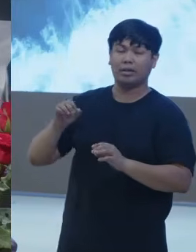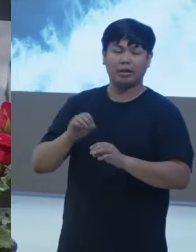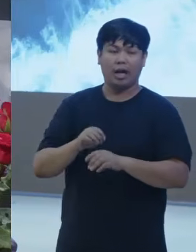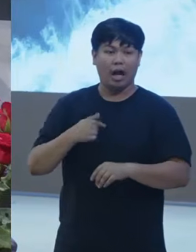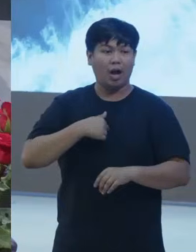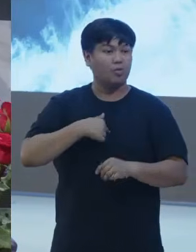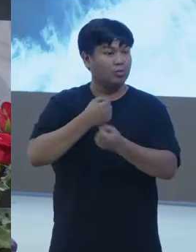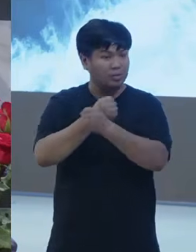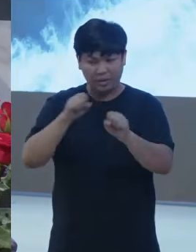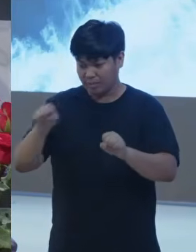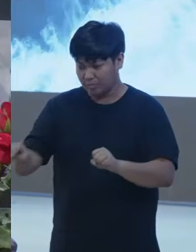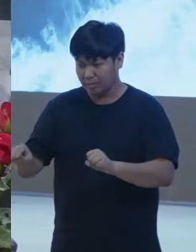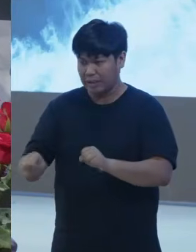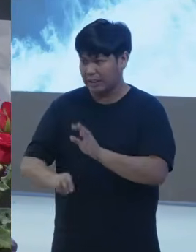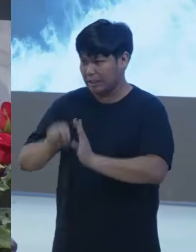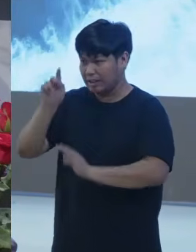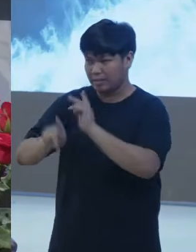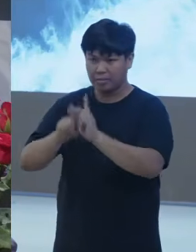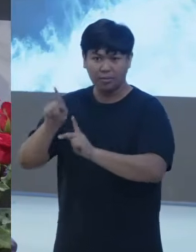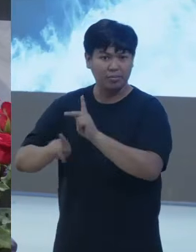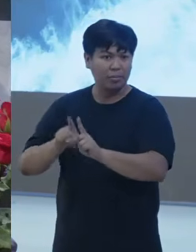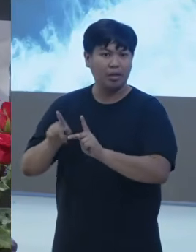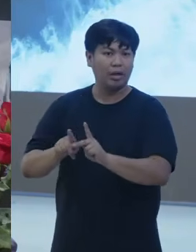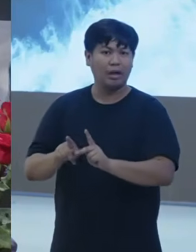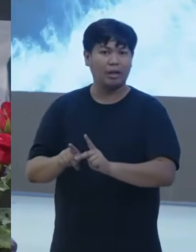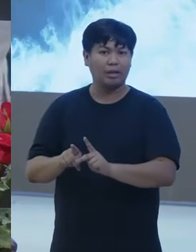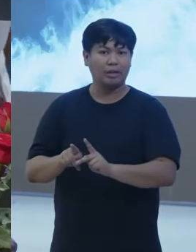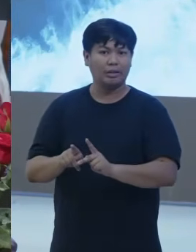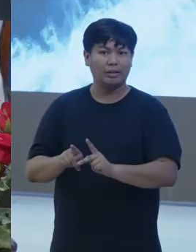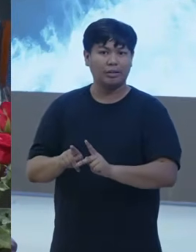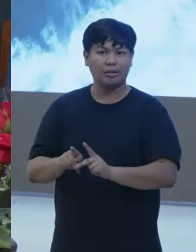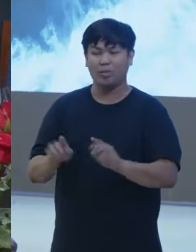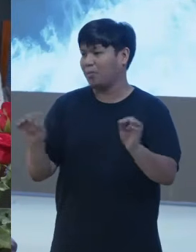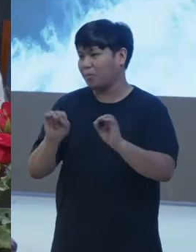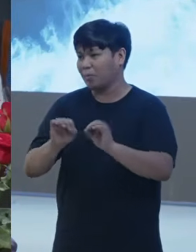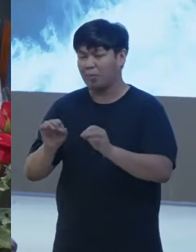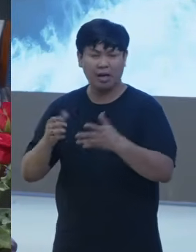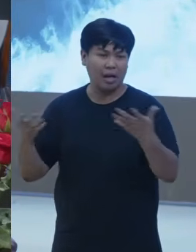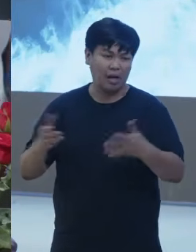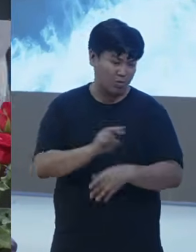Naligtas ko na ang Nineveh. Wala ka nang gamit sa akin.